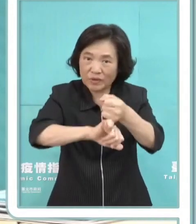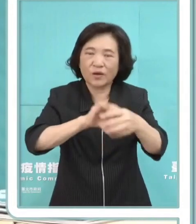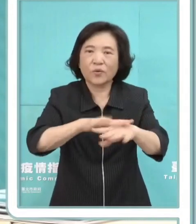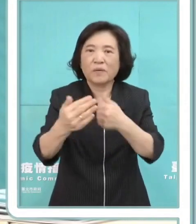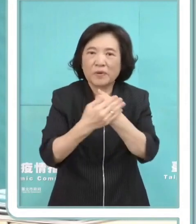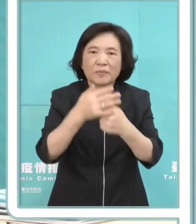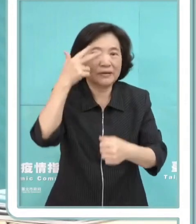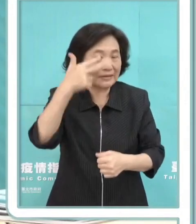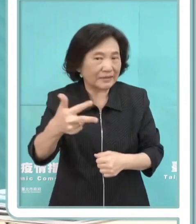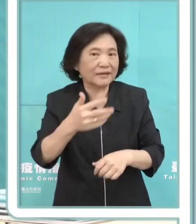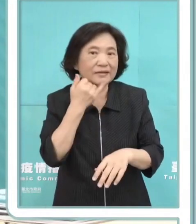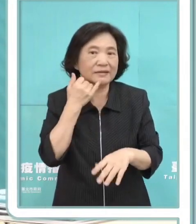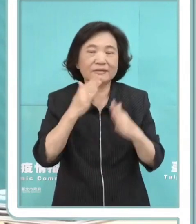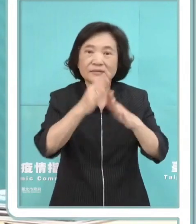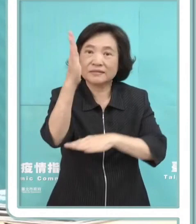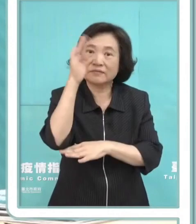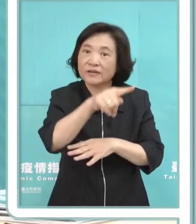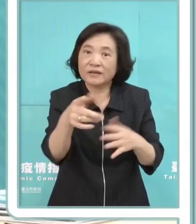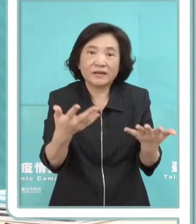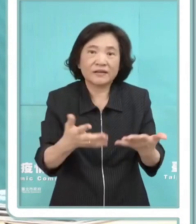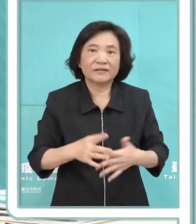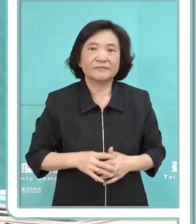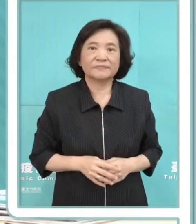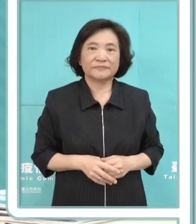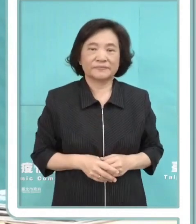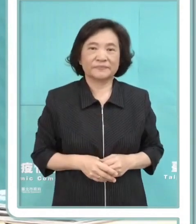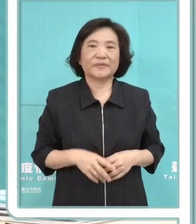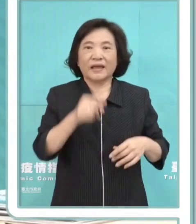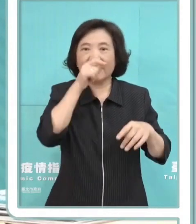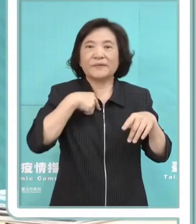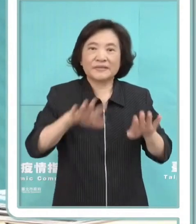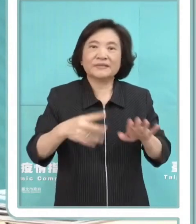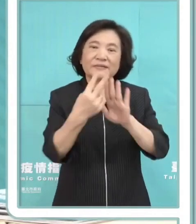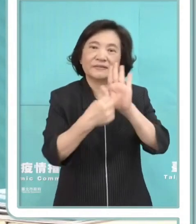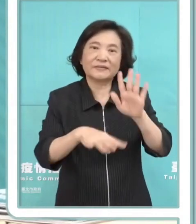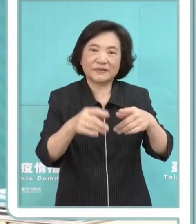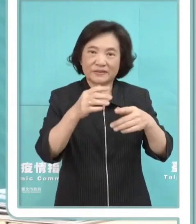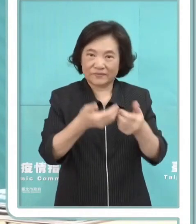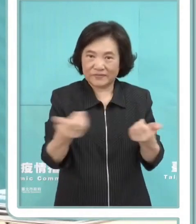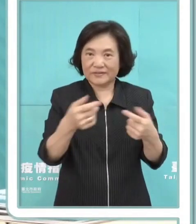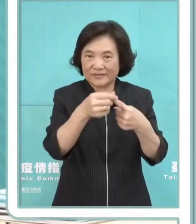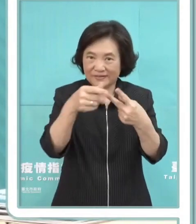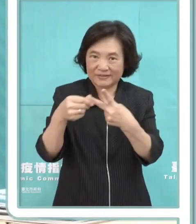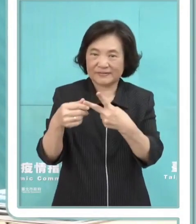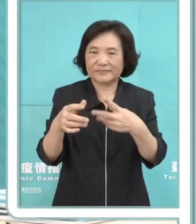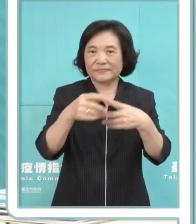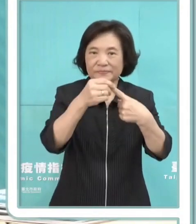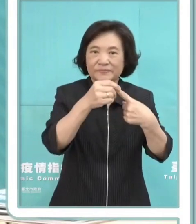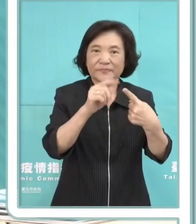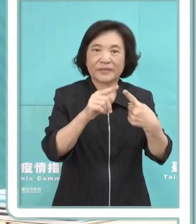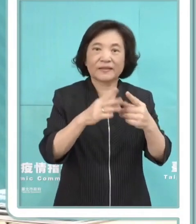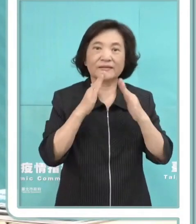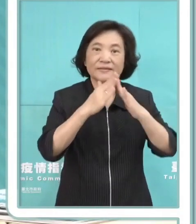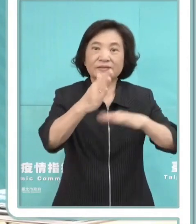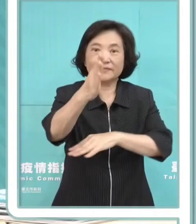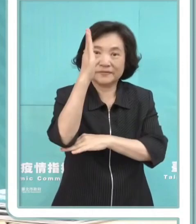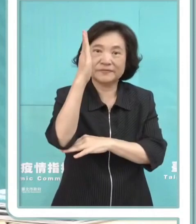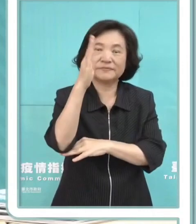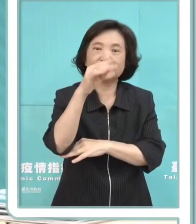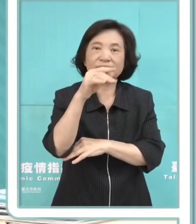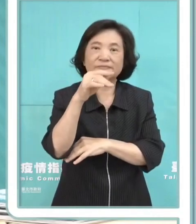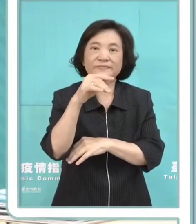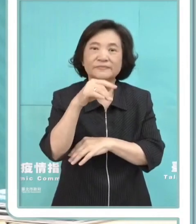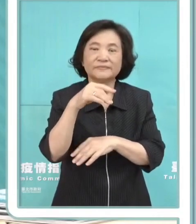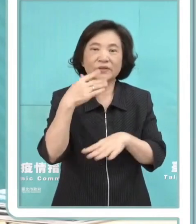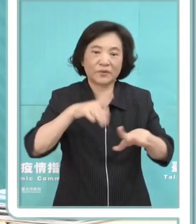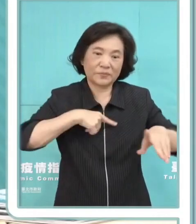保留到下周，是否如何应应？ 啊，这里面有两个部分哈，首先是我们市府本身